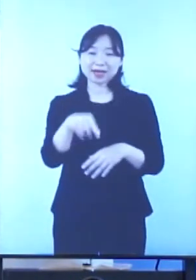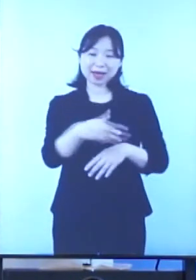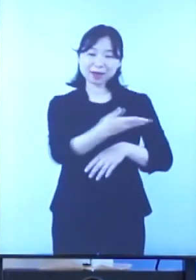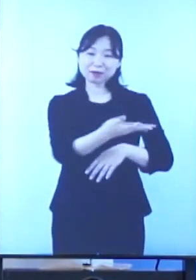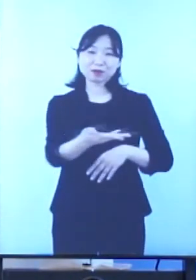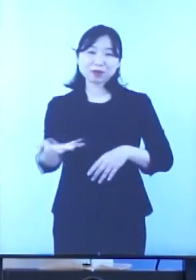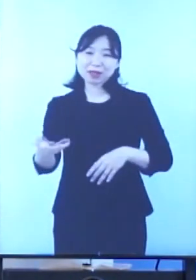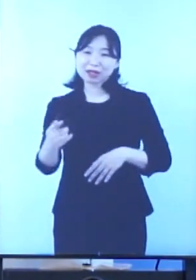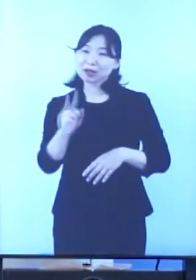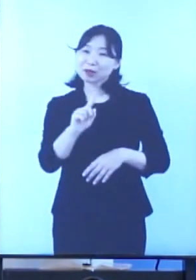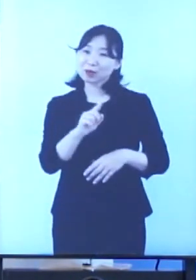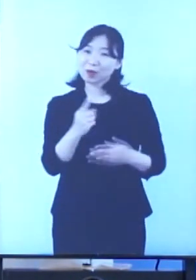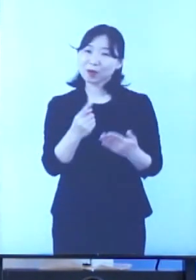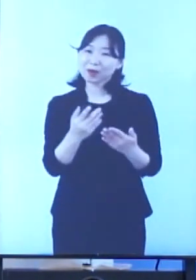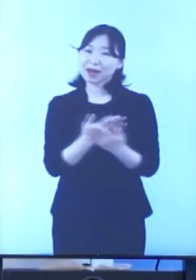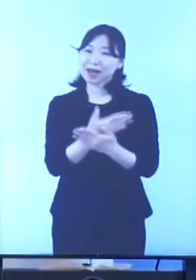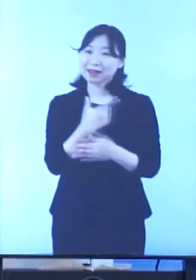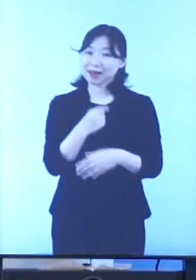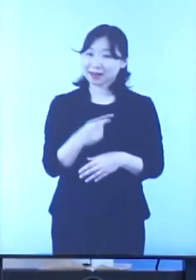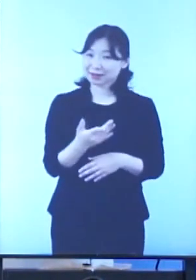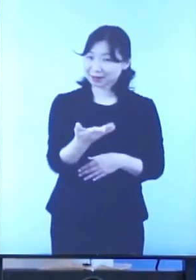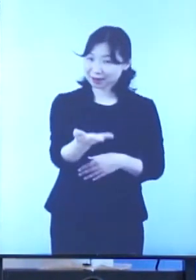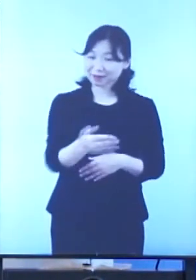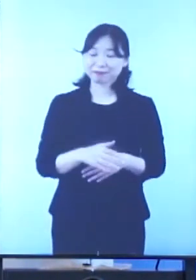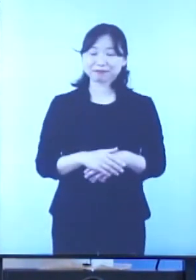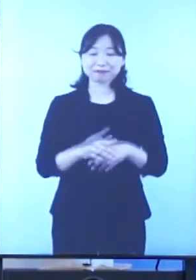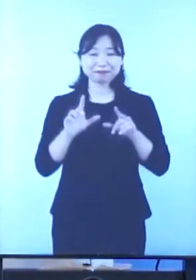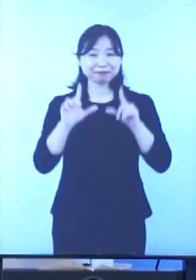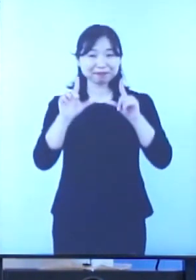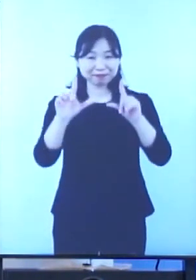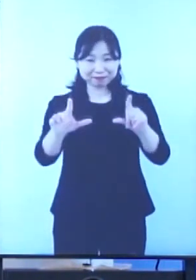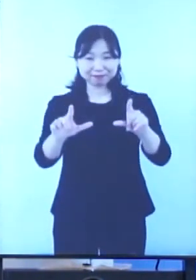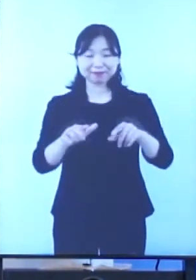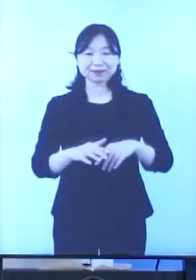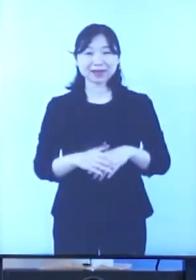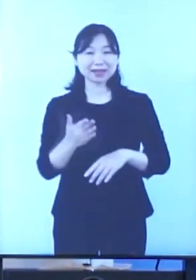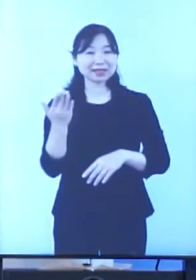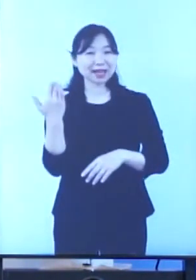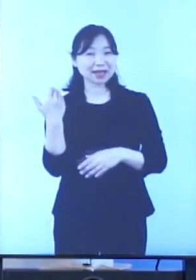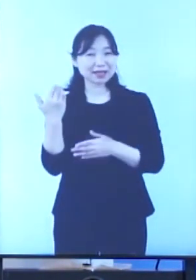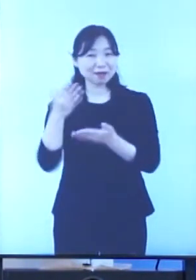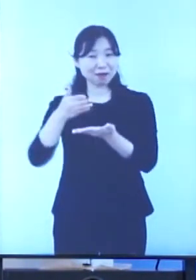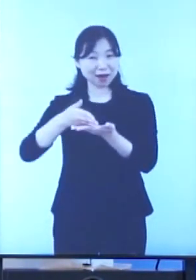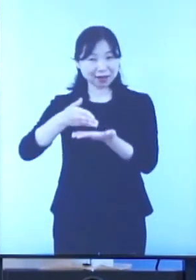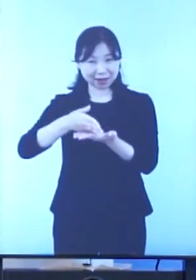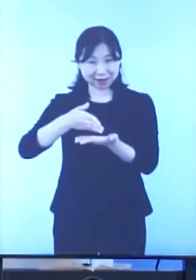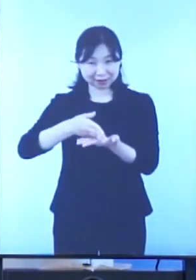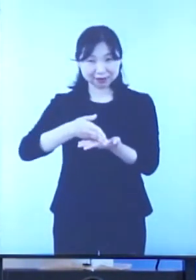ね、先ほどの話は、この